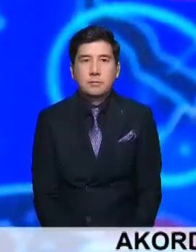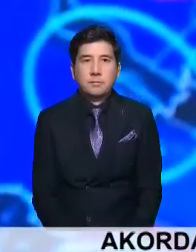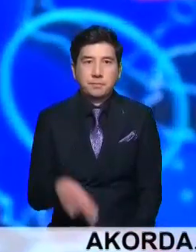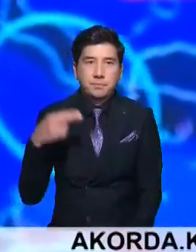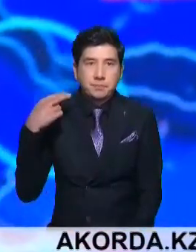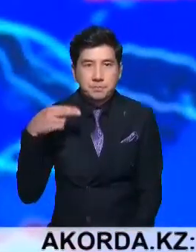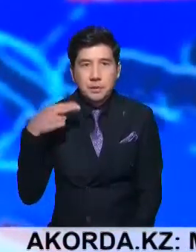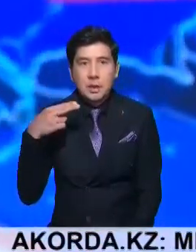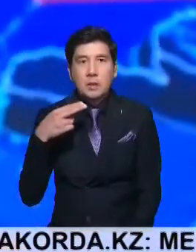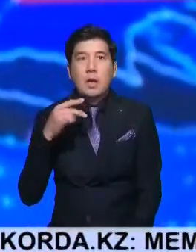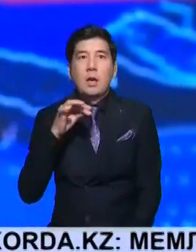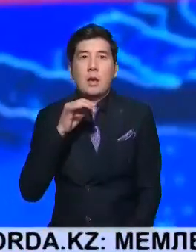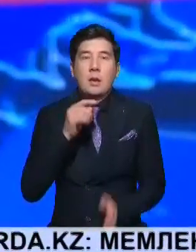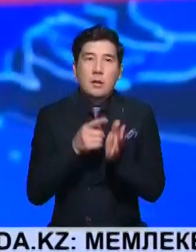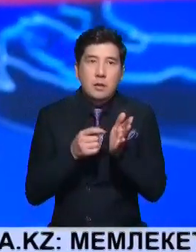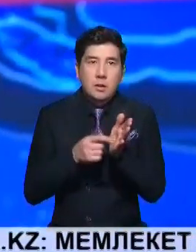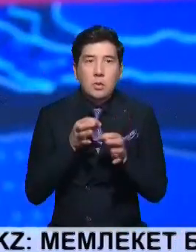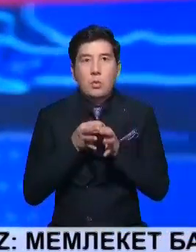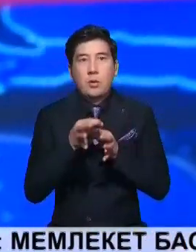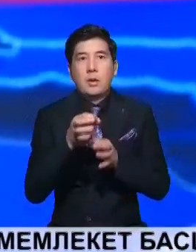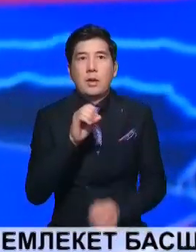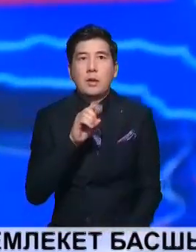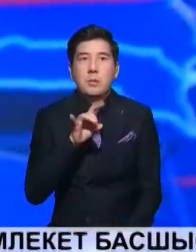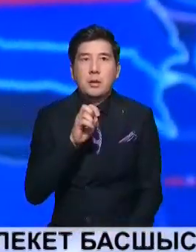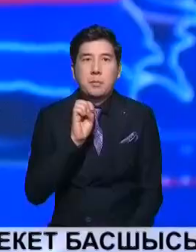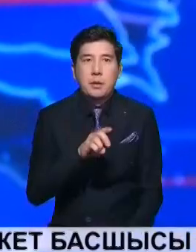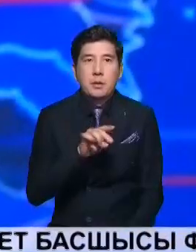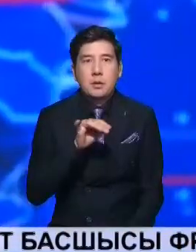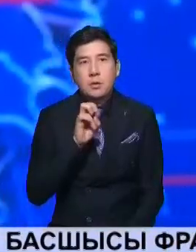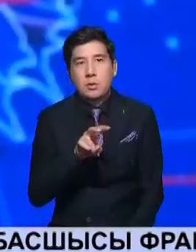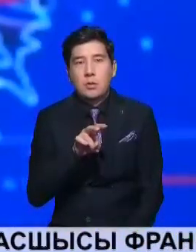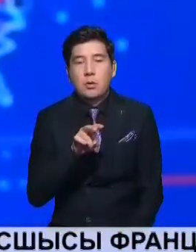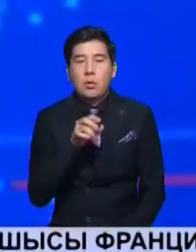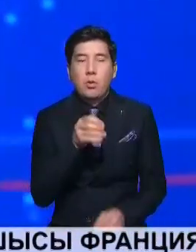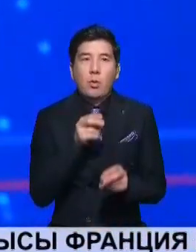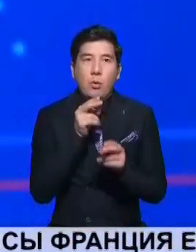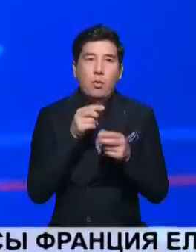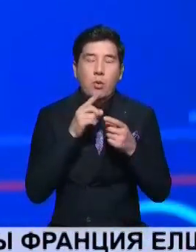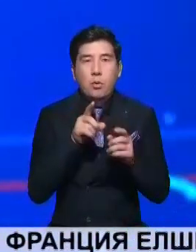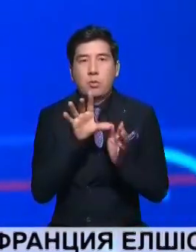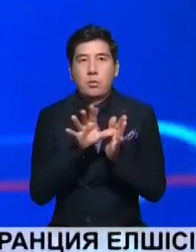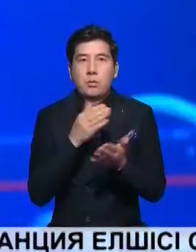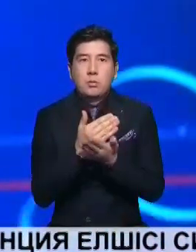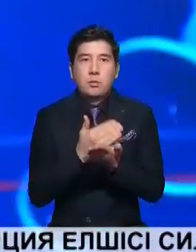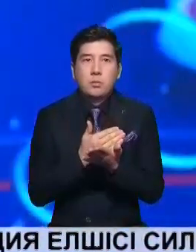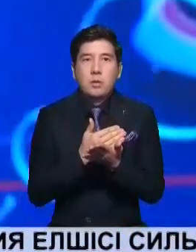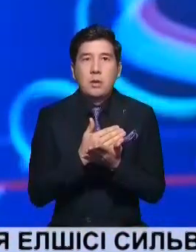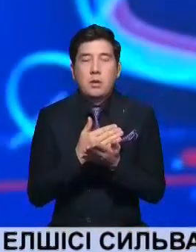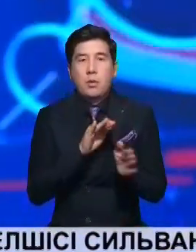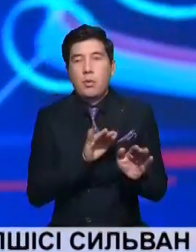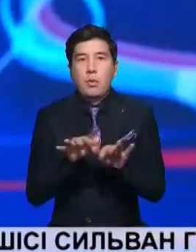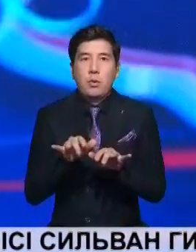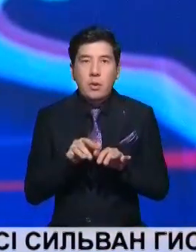Президент Қарағанды облысының әкімі Ермағанбет Бөлекбаевқа сөгіс берді. Бұл туралы президенттің кеңесшісі, баспасөз хатшысы Берік